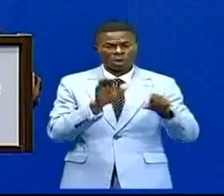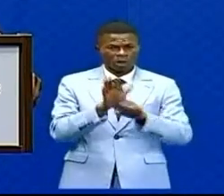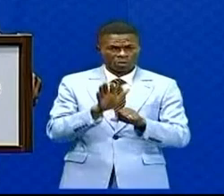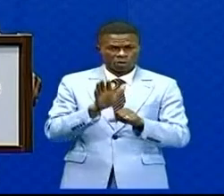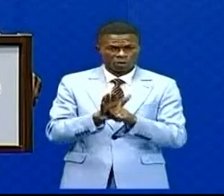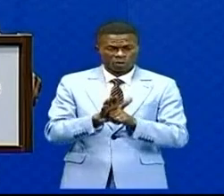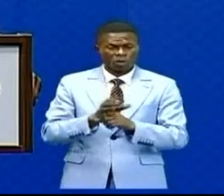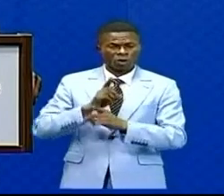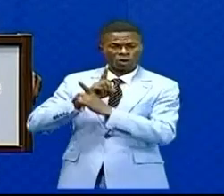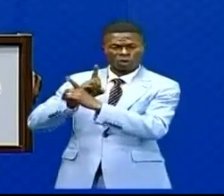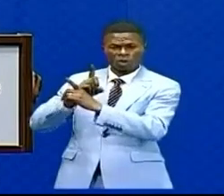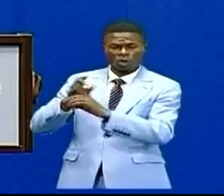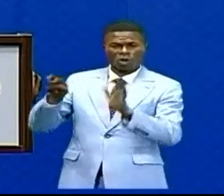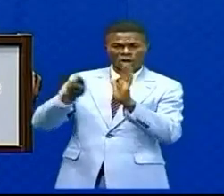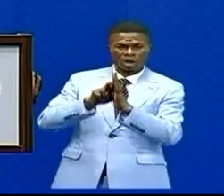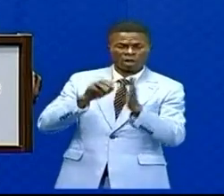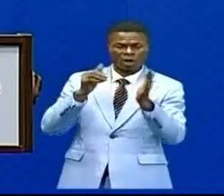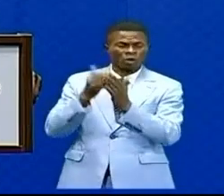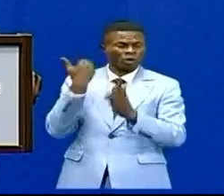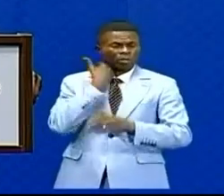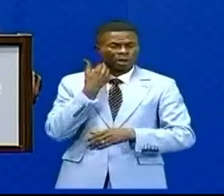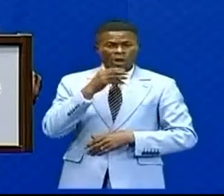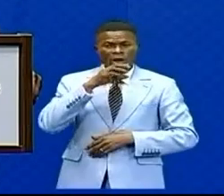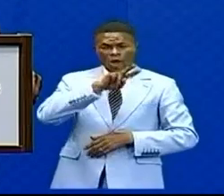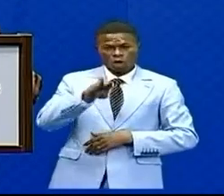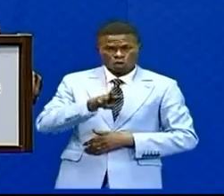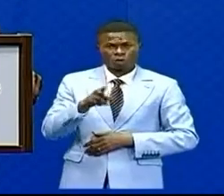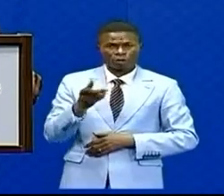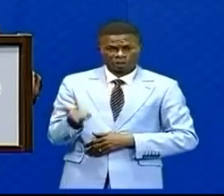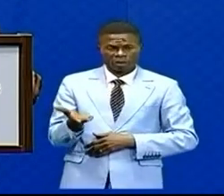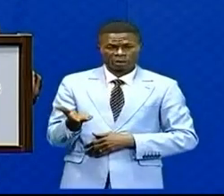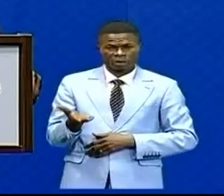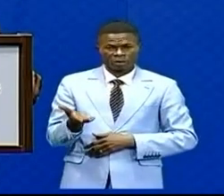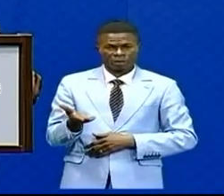de la riposte contre la pandémie.